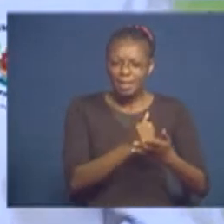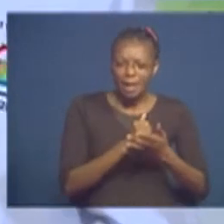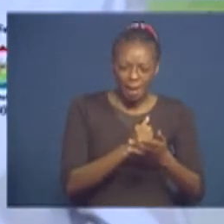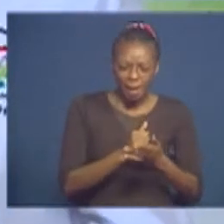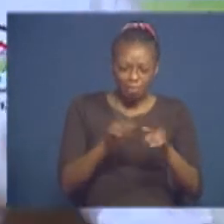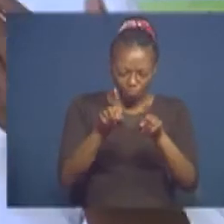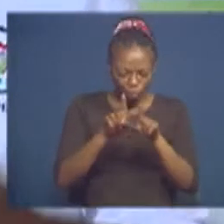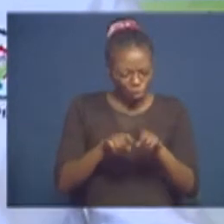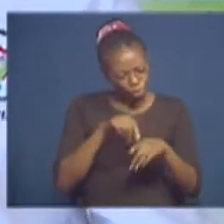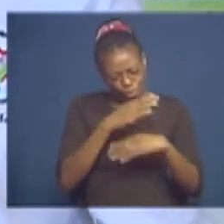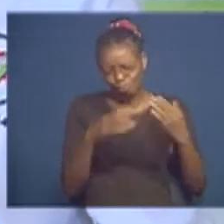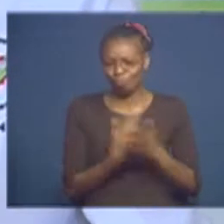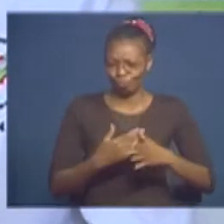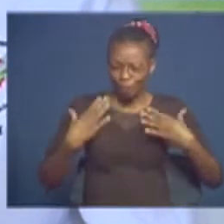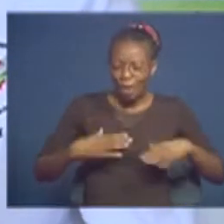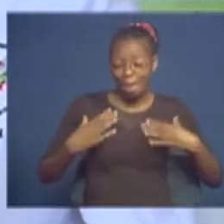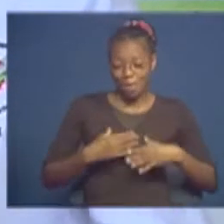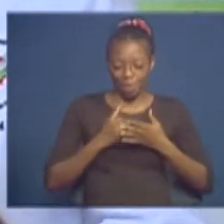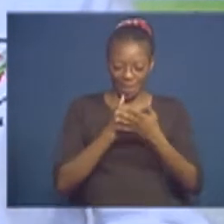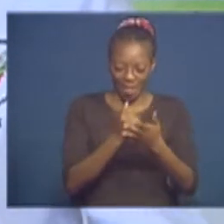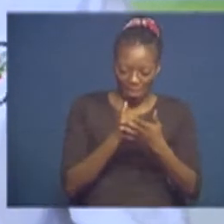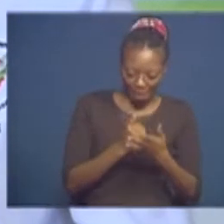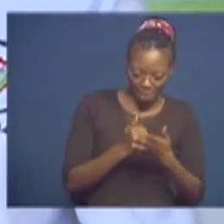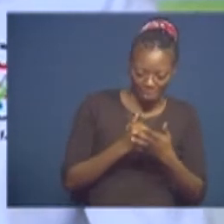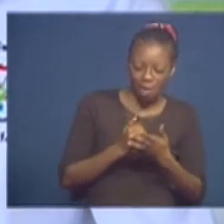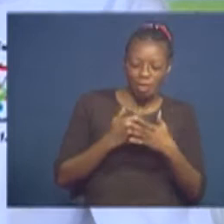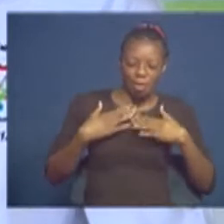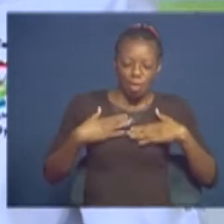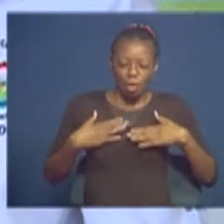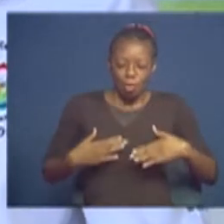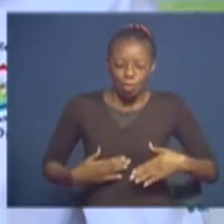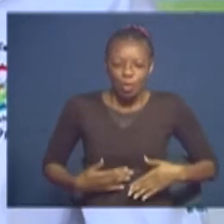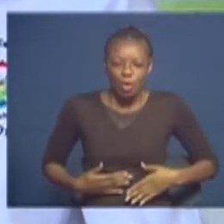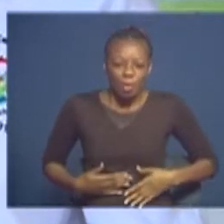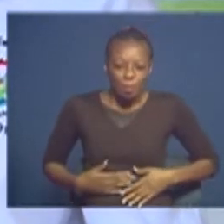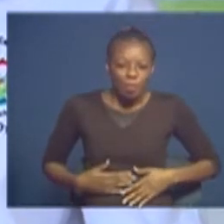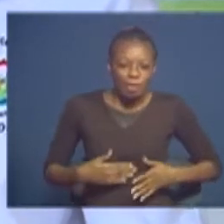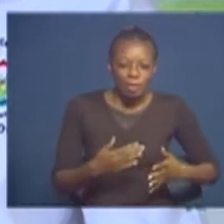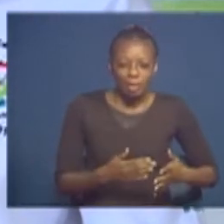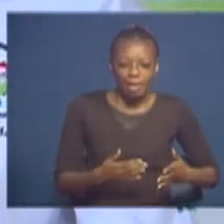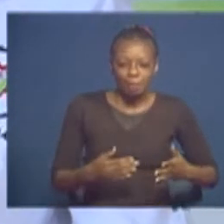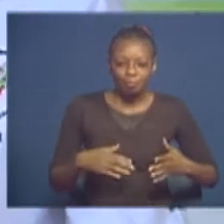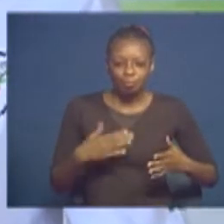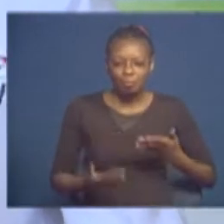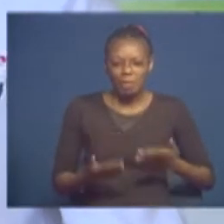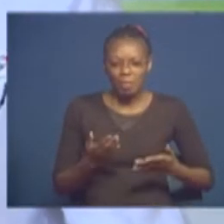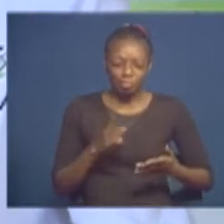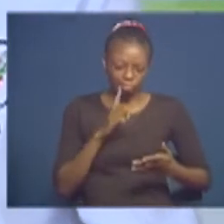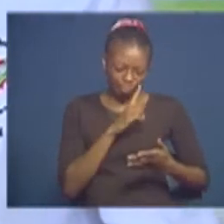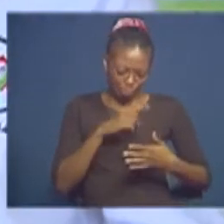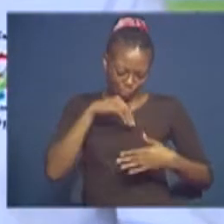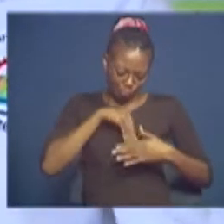chemicals zingine ambazo zina saidia kuosha mwili, zinaitwa antioxidants. Na hizi wa antioxidants